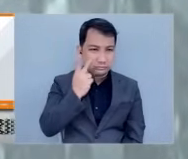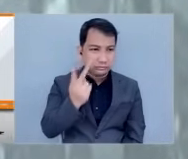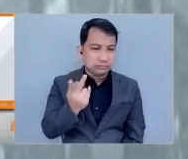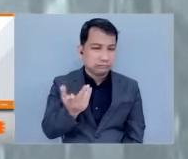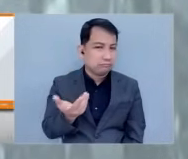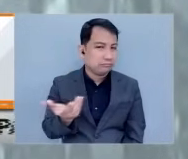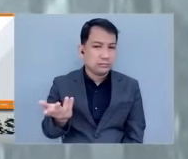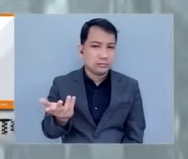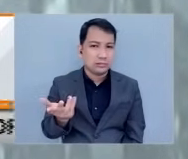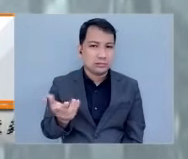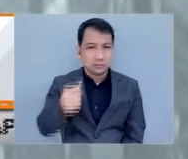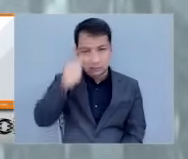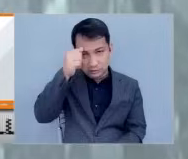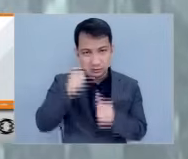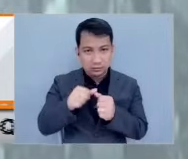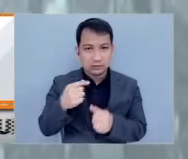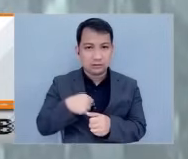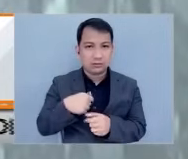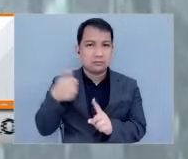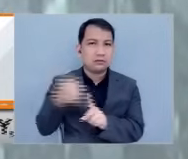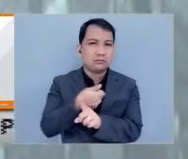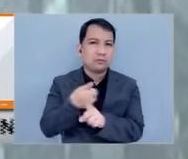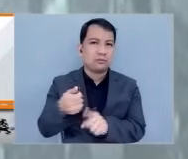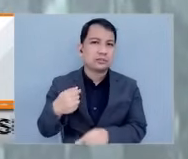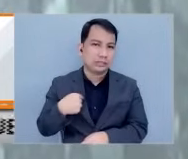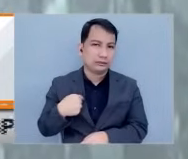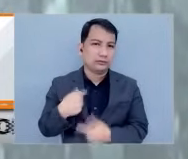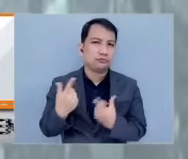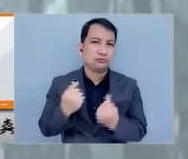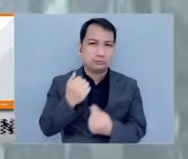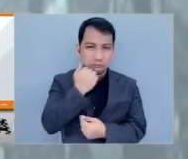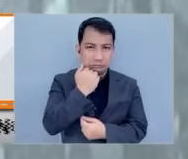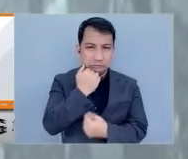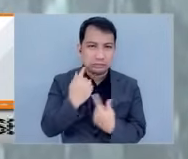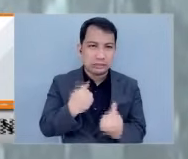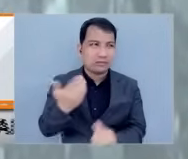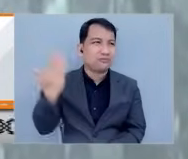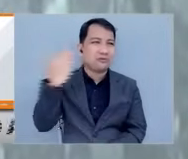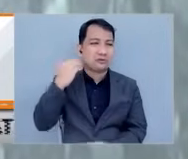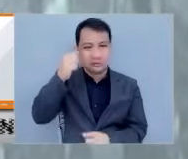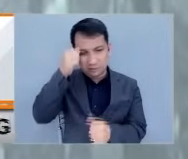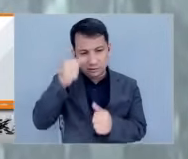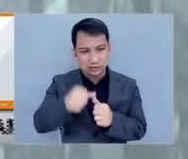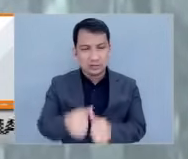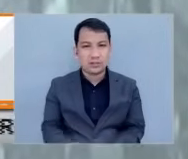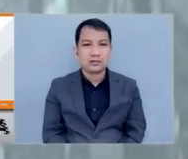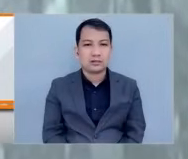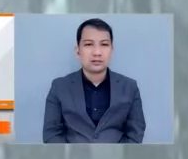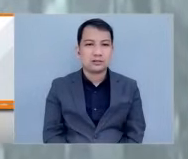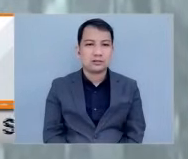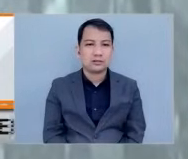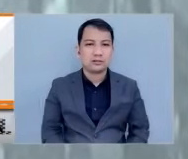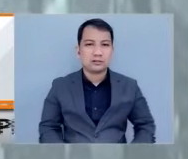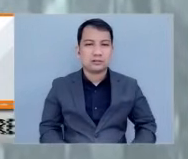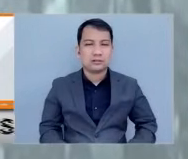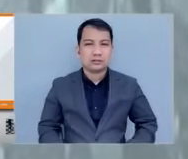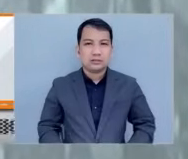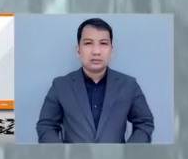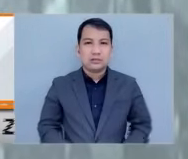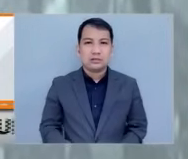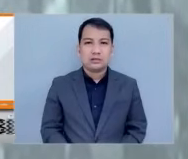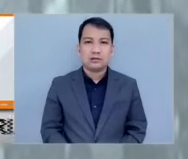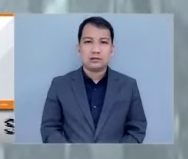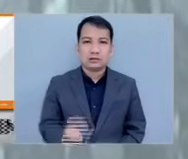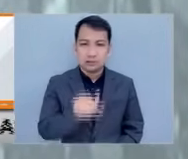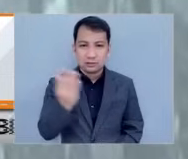naalala ko pa rin yung pangbababoy na ginawa nila sa akin. Nilagyan nila sili yung mata ko, nilagyan nila ng sili